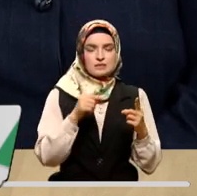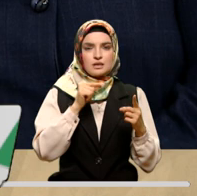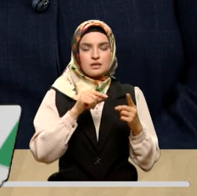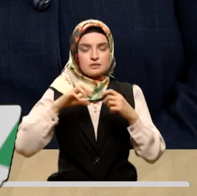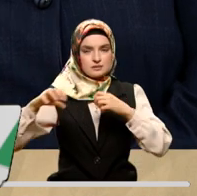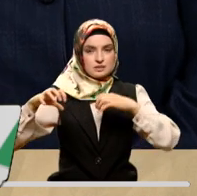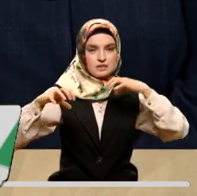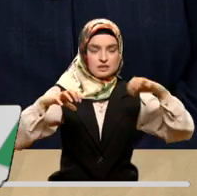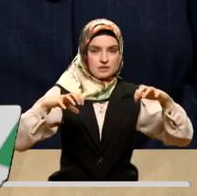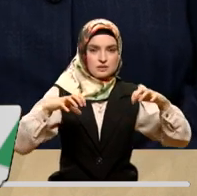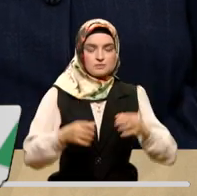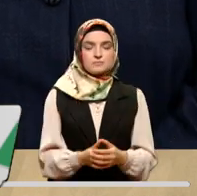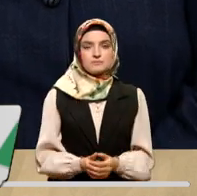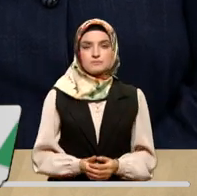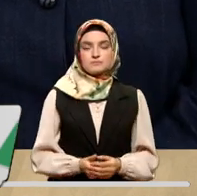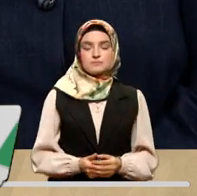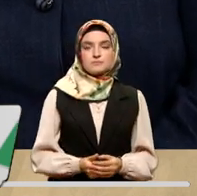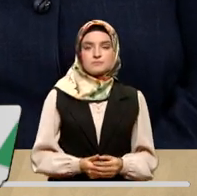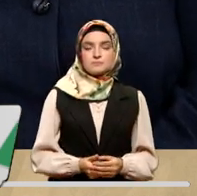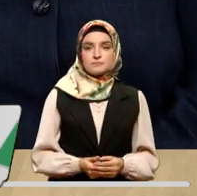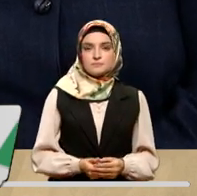15-18 yaş arası mümkünse onu da ayırdınız.